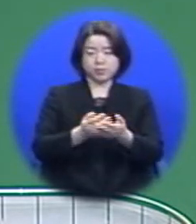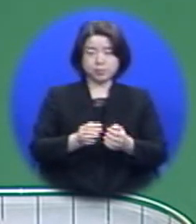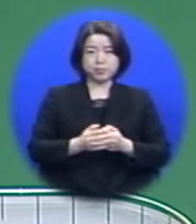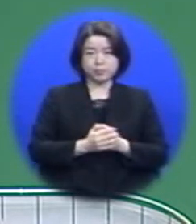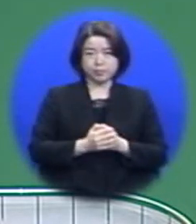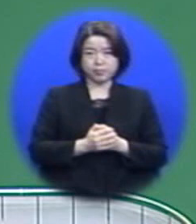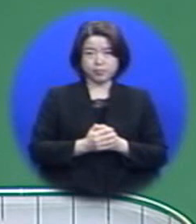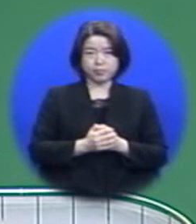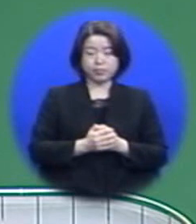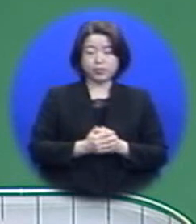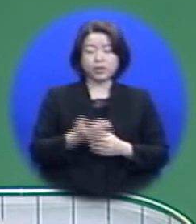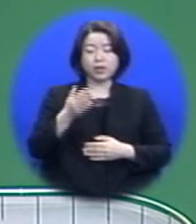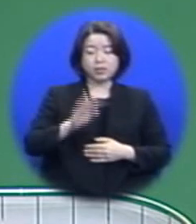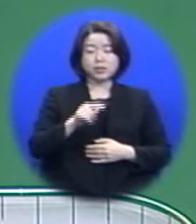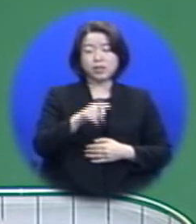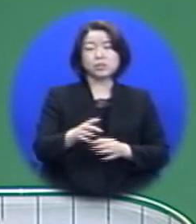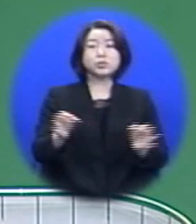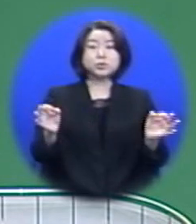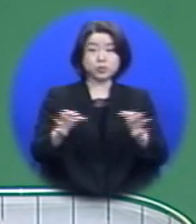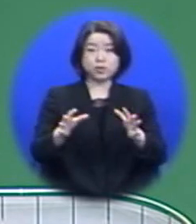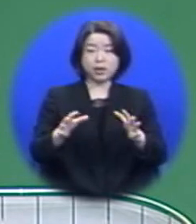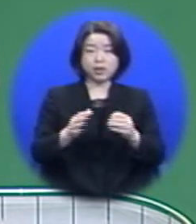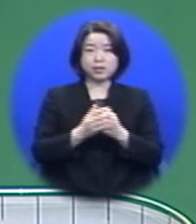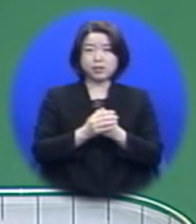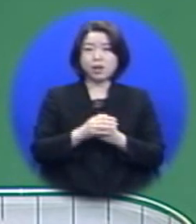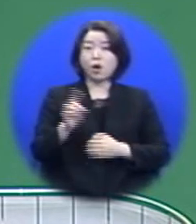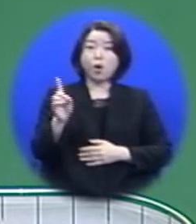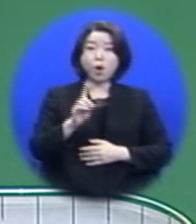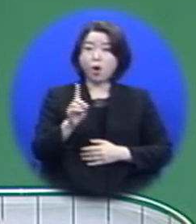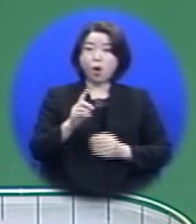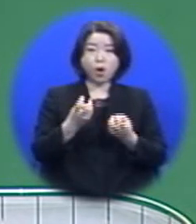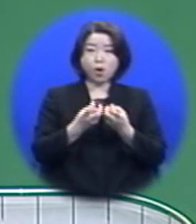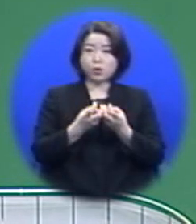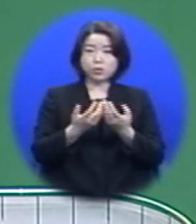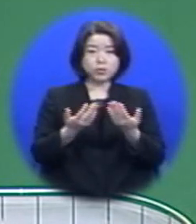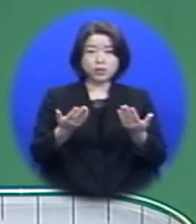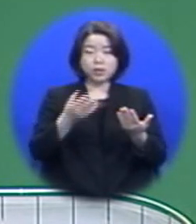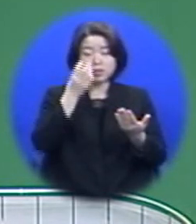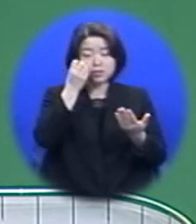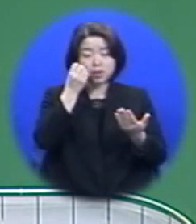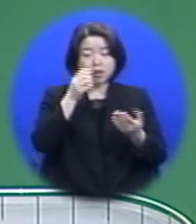겁니다 근데 그 순간에 어찌 그렇게 마음이